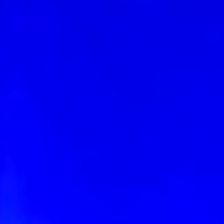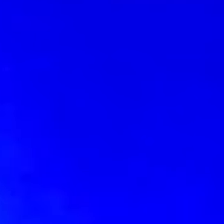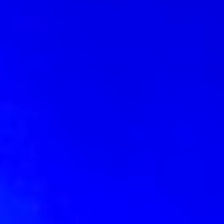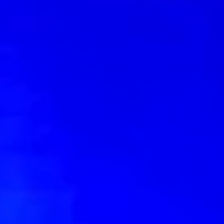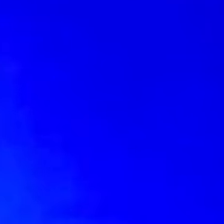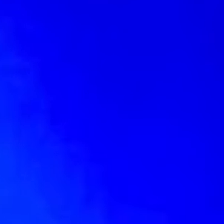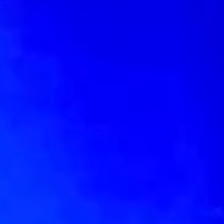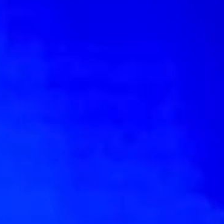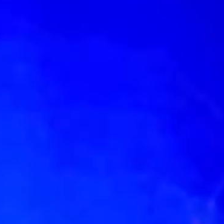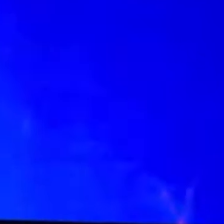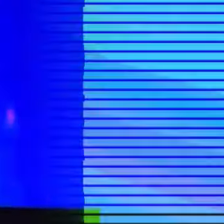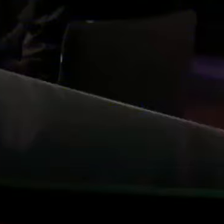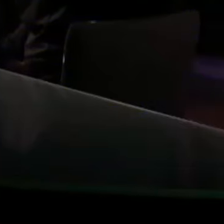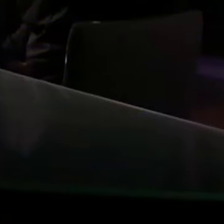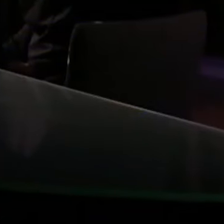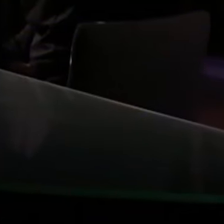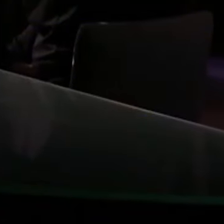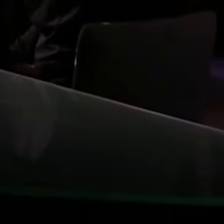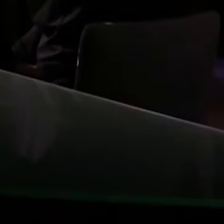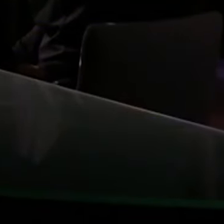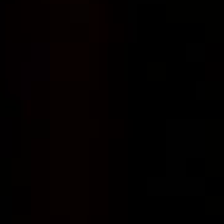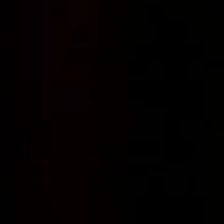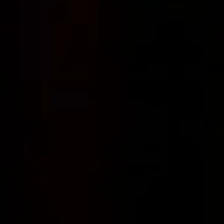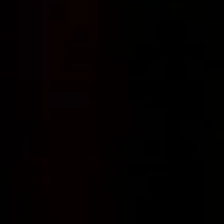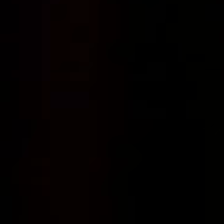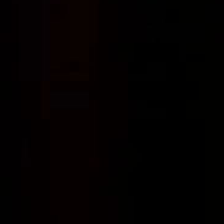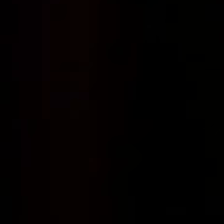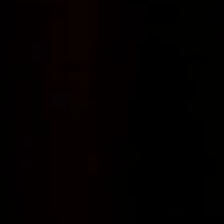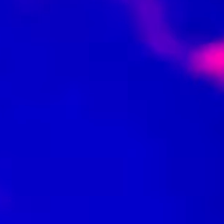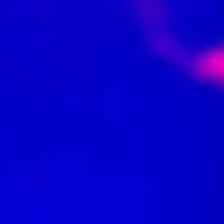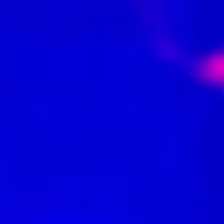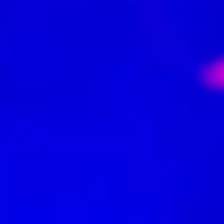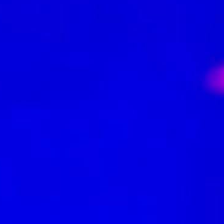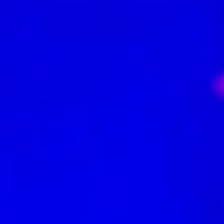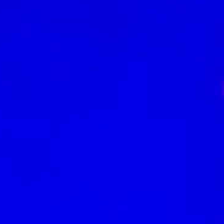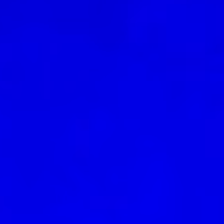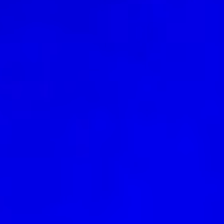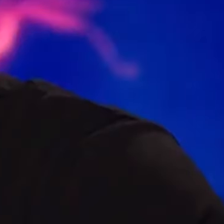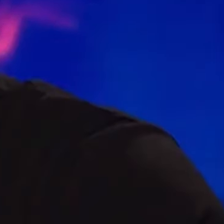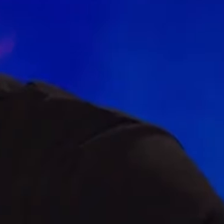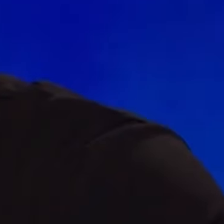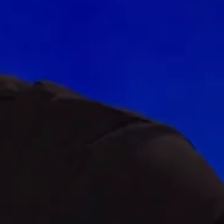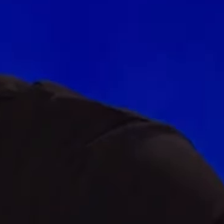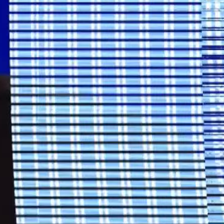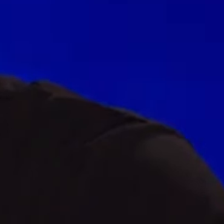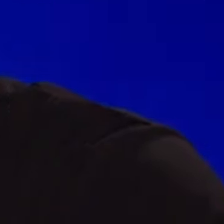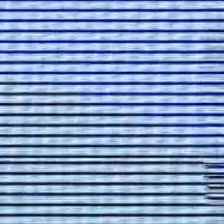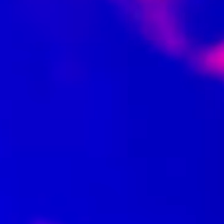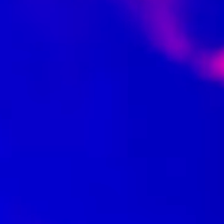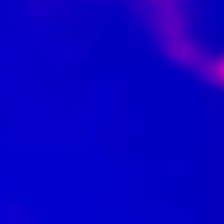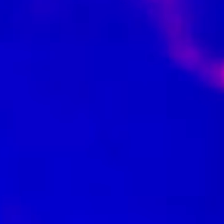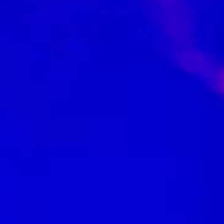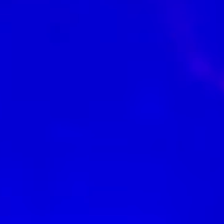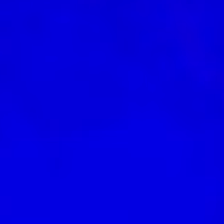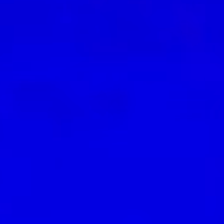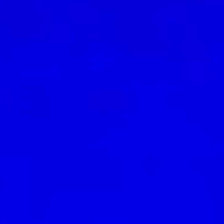и подрыва государственной безопасности. Мы героями-то сделали кого? Людей, которых масштабы личности вот на такие, так сказать, поступки не хватает.